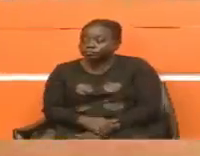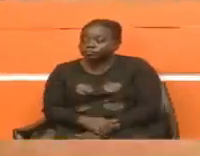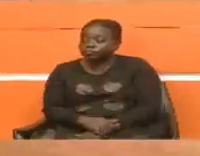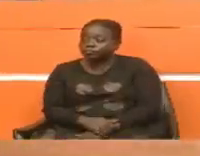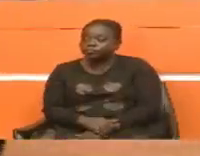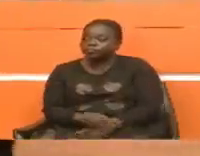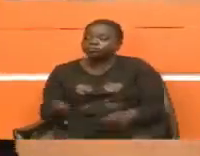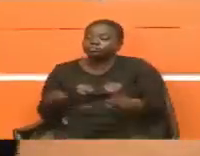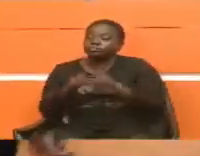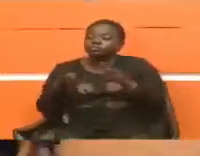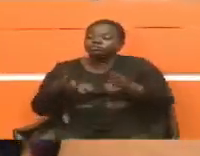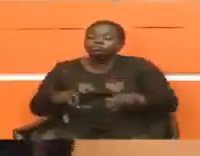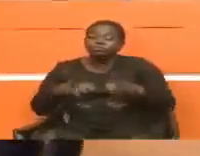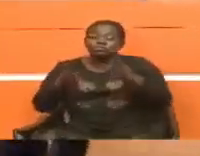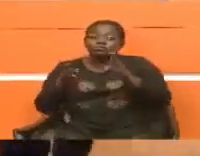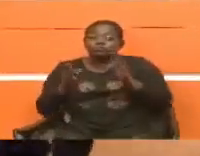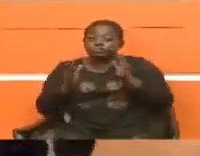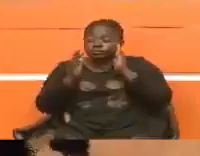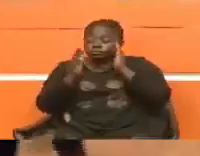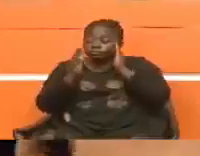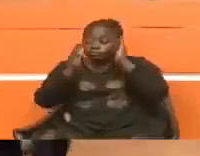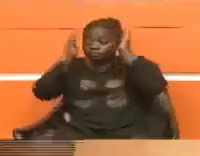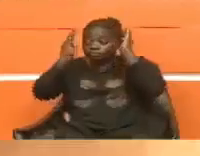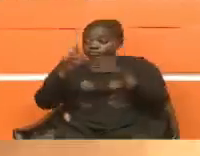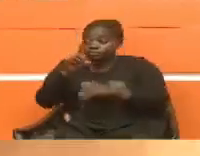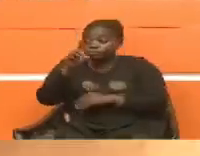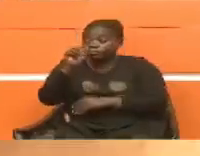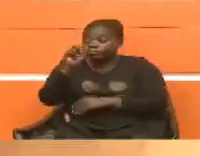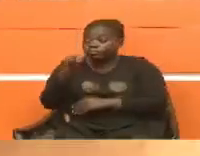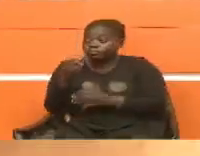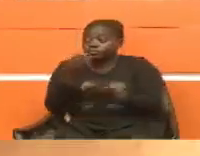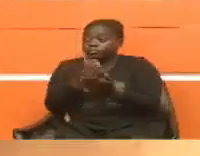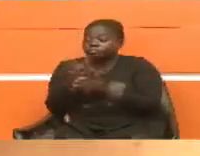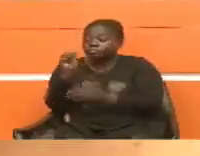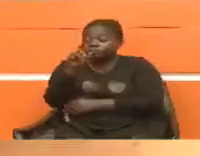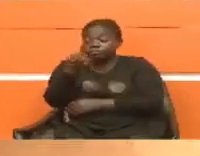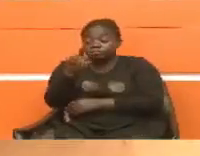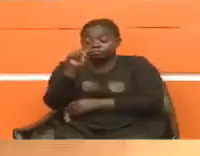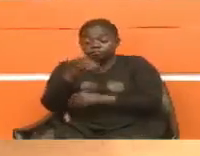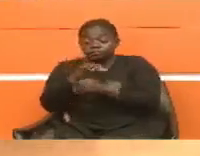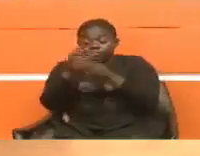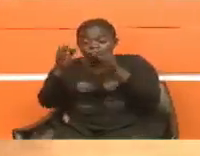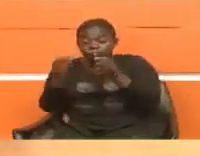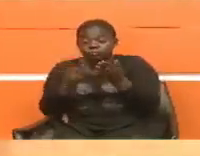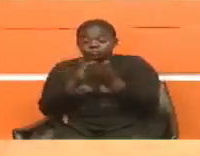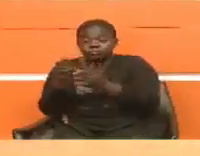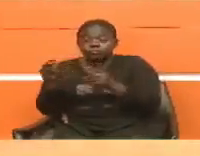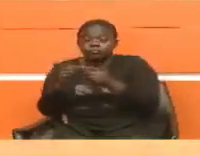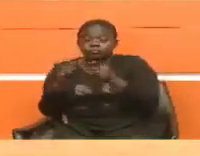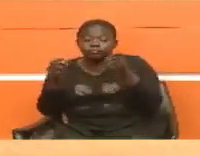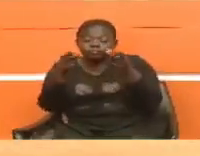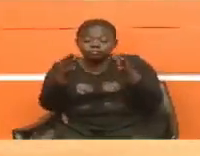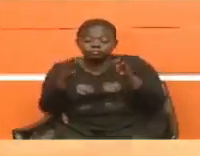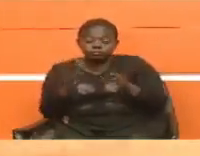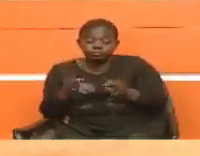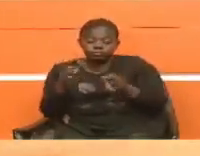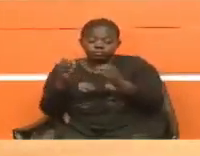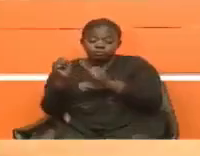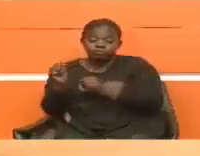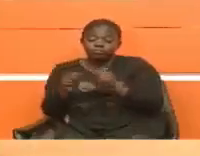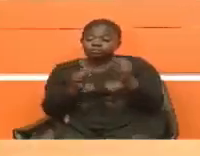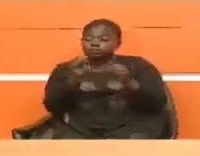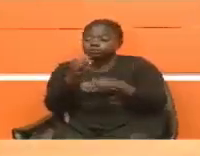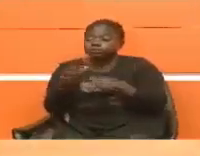Mu ngeri yemu Omusumba Daniel Ssennuuni asabye abadiventi okukola ebintu eby'omwoyo n'ebyenfuna okunyweza amaka gaabwe.